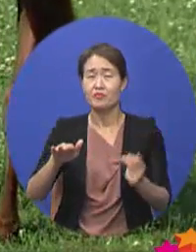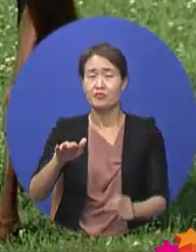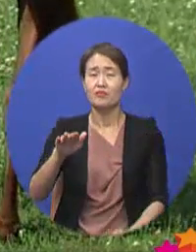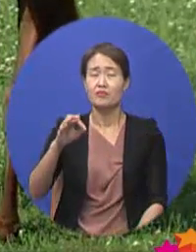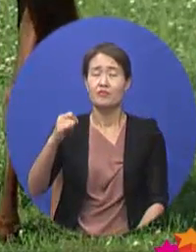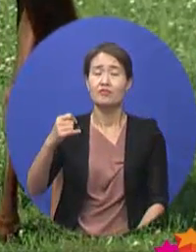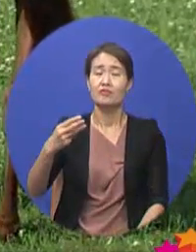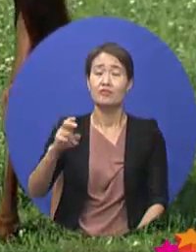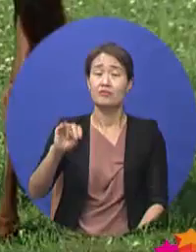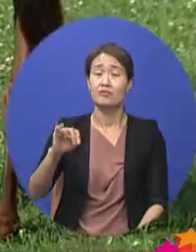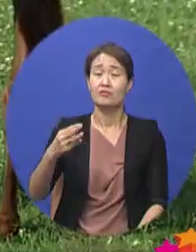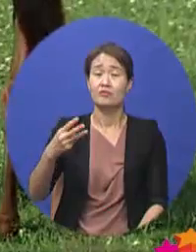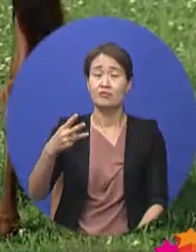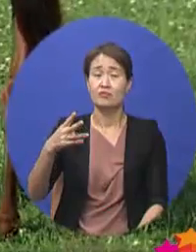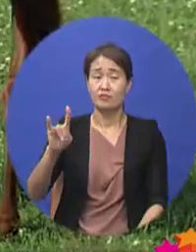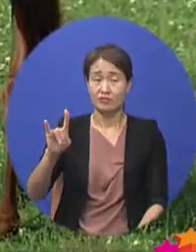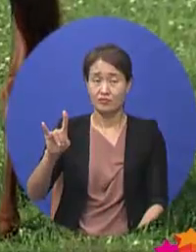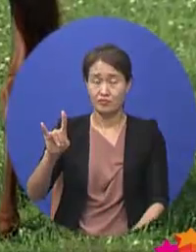얼밀게야